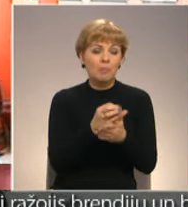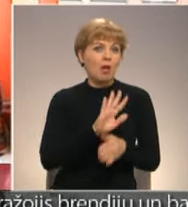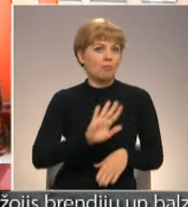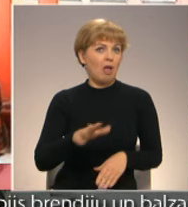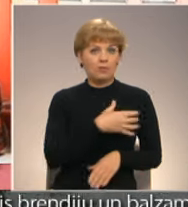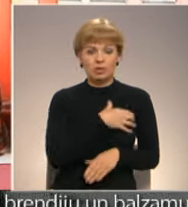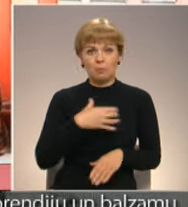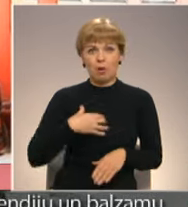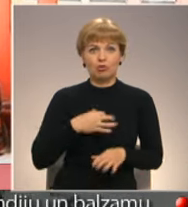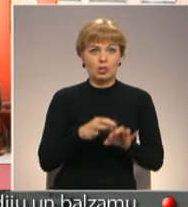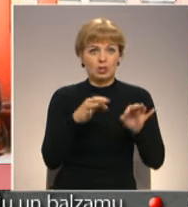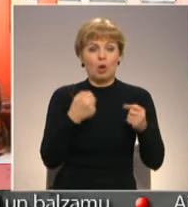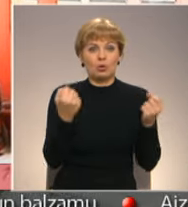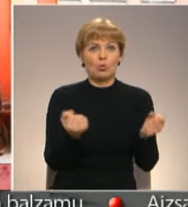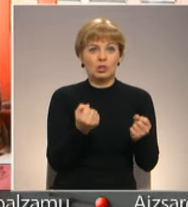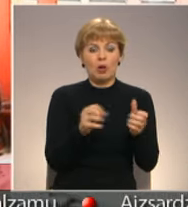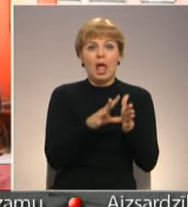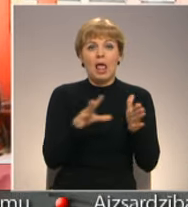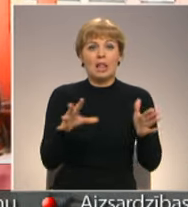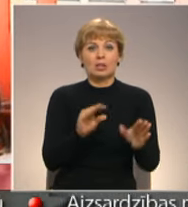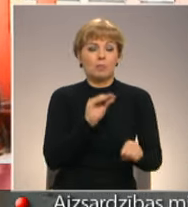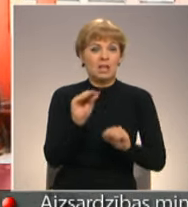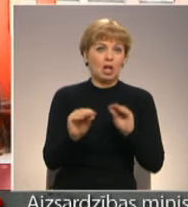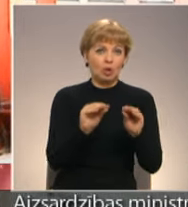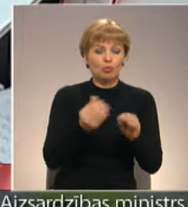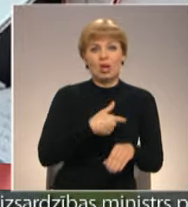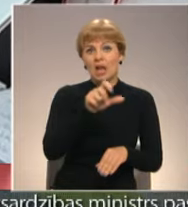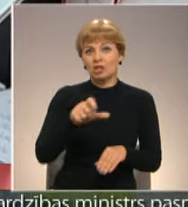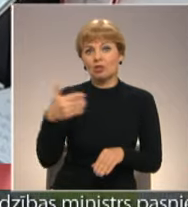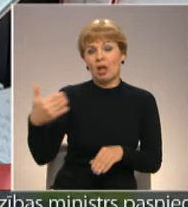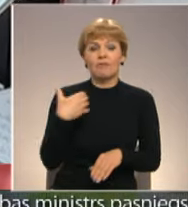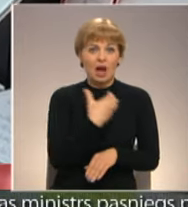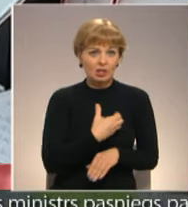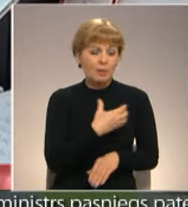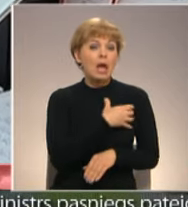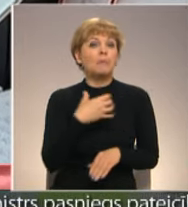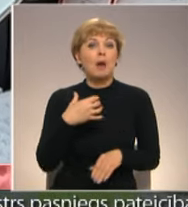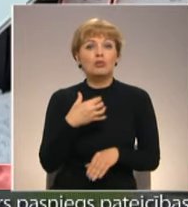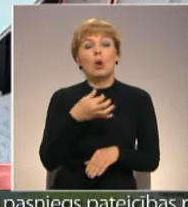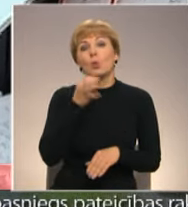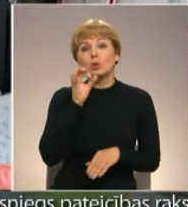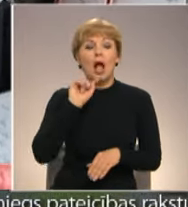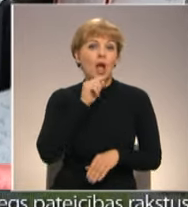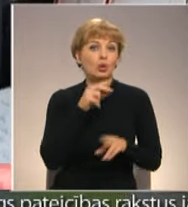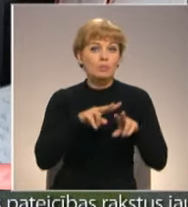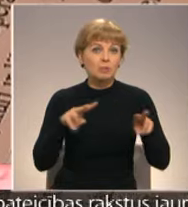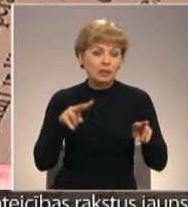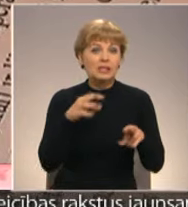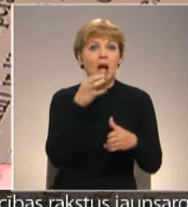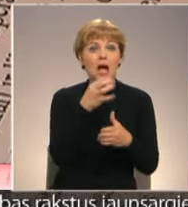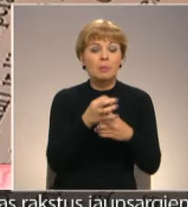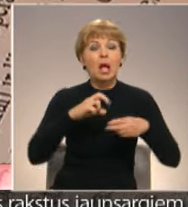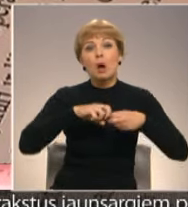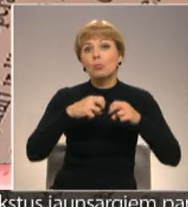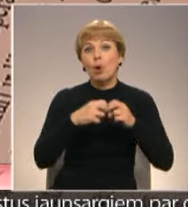sāks nodarboties ar elektrības ierīkošanu iedzīvotāju vajadzībām. Pašvaldība arī uzrunājas ekonomikas ministriju, kur atbildēts